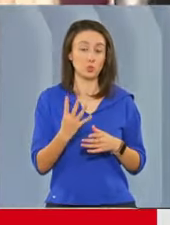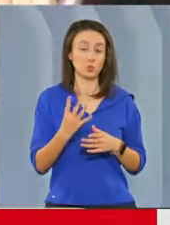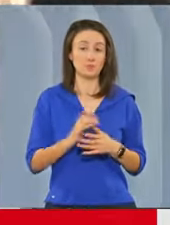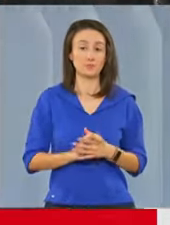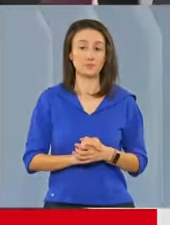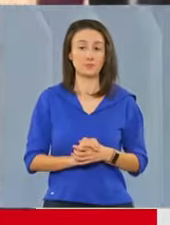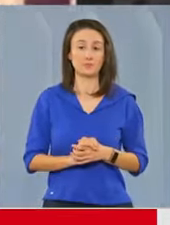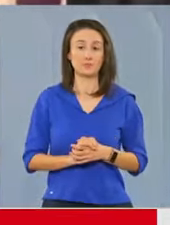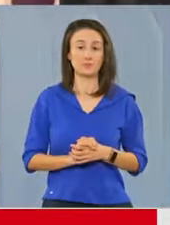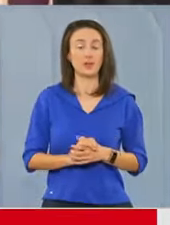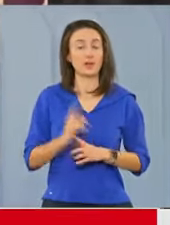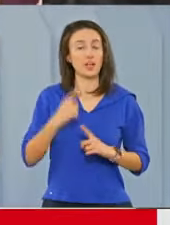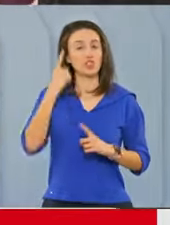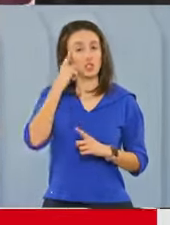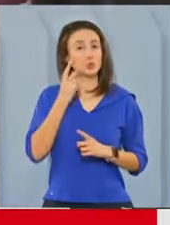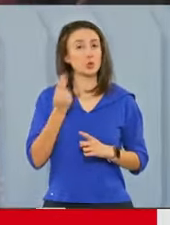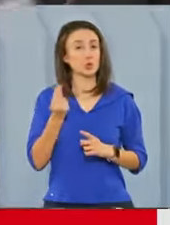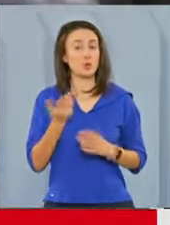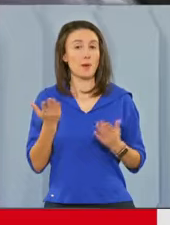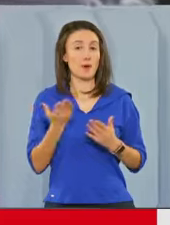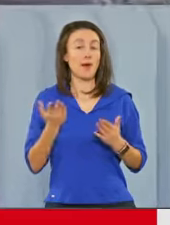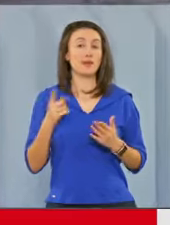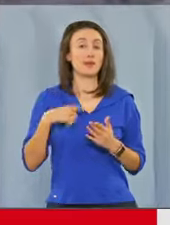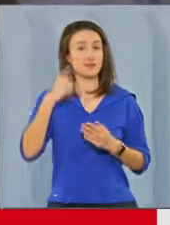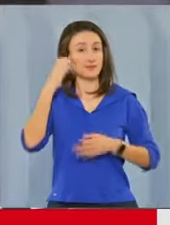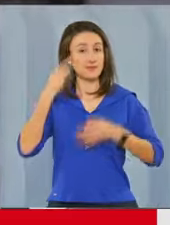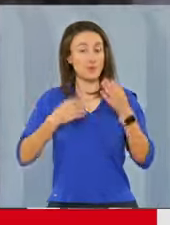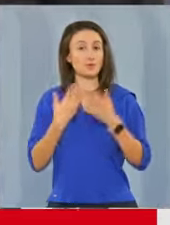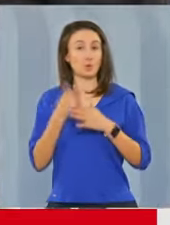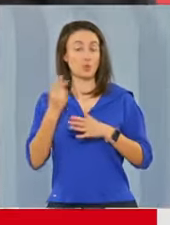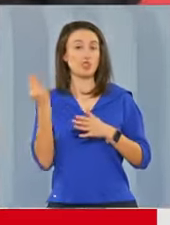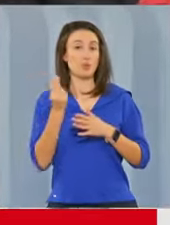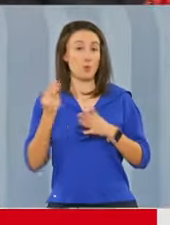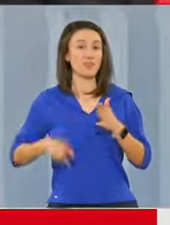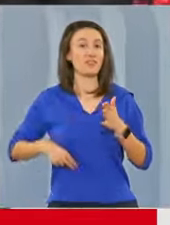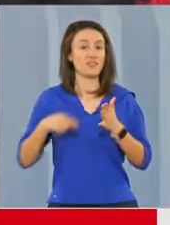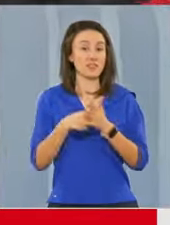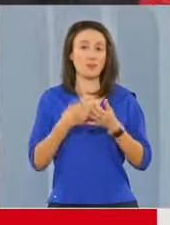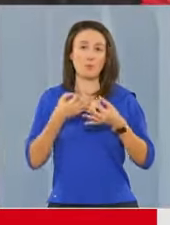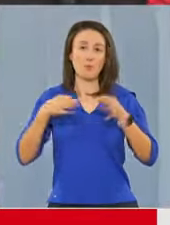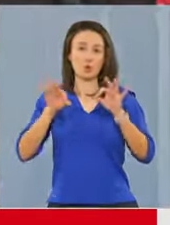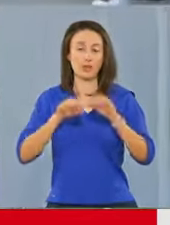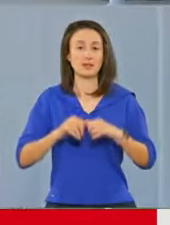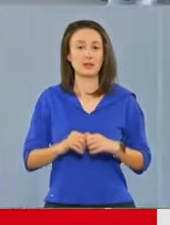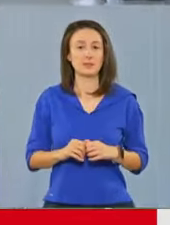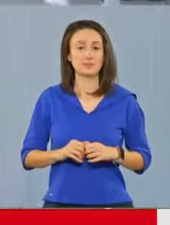2024. Dacă știm suma pe care este estimată pentru această investiție, pentru modernizarea gării de